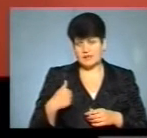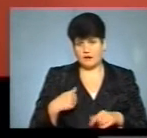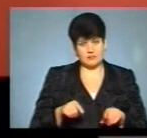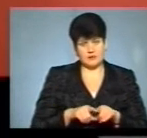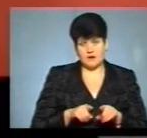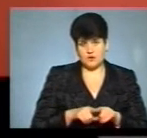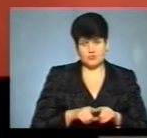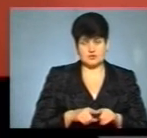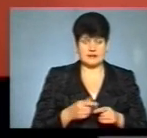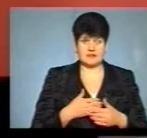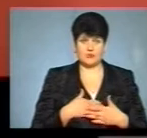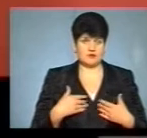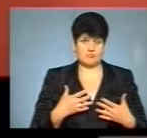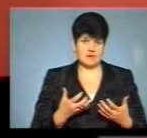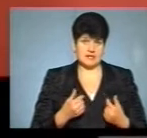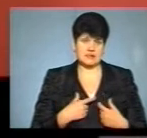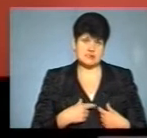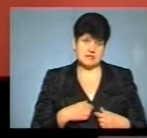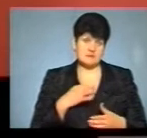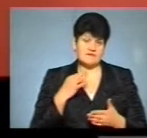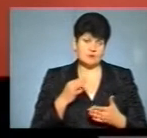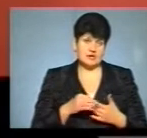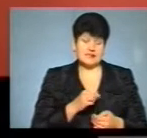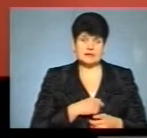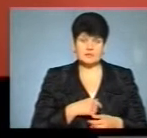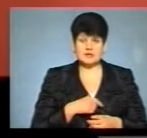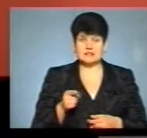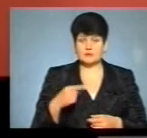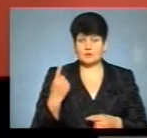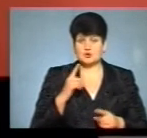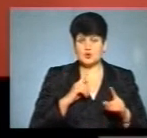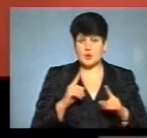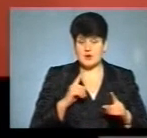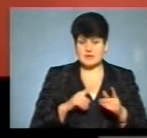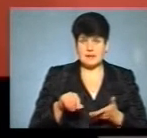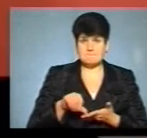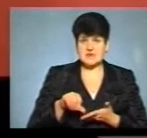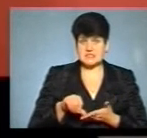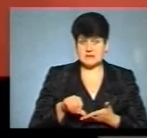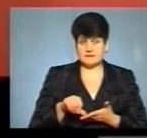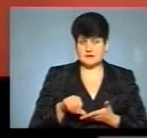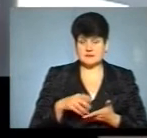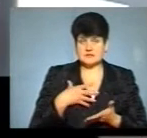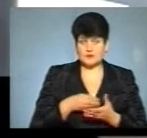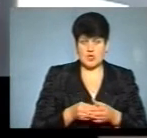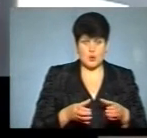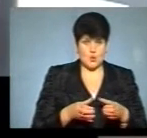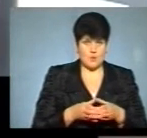не хотів брати на себе таку відповідальність, як депутат Тернопільської обласної ради, як представник своєї